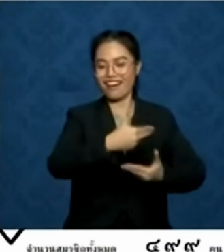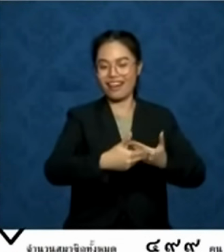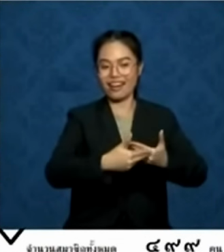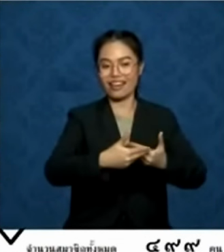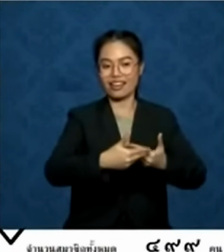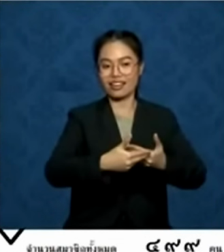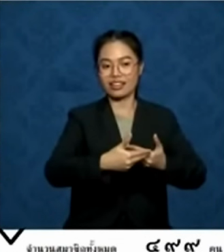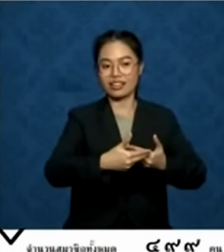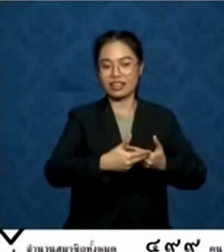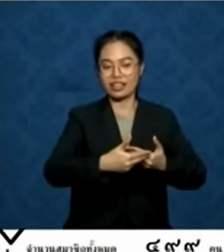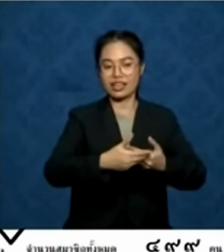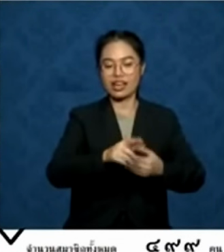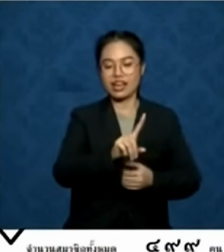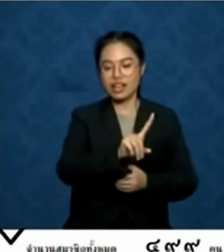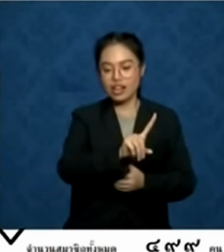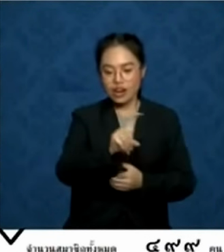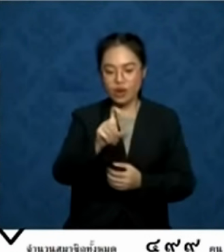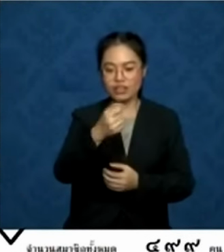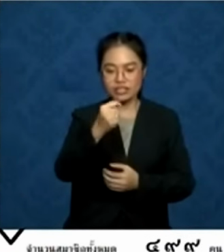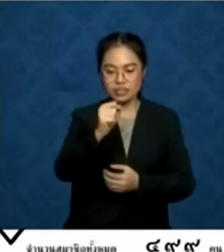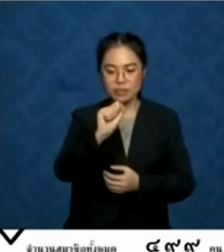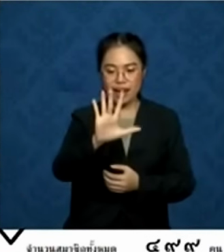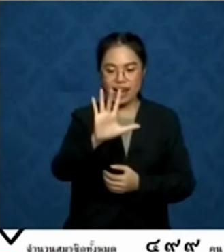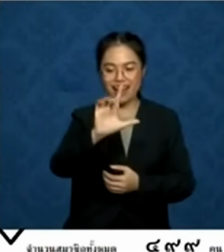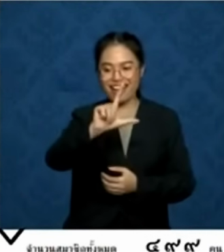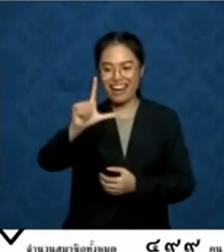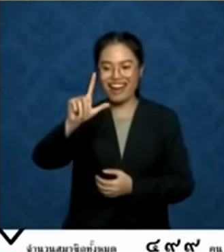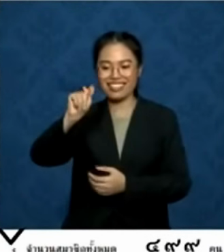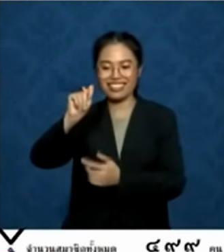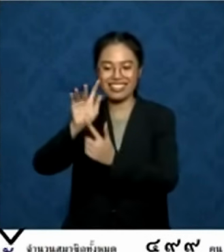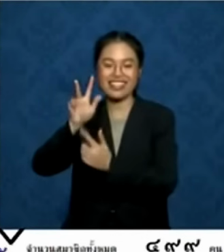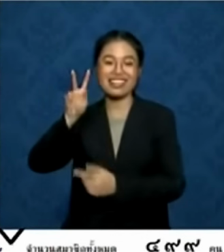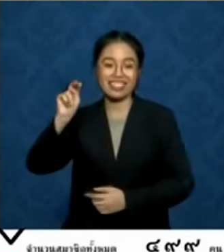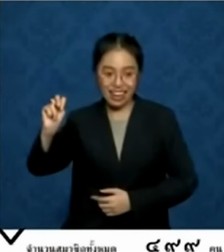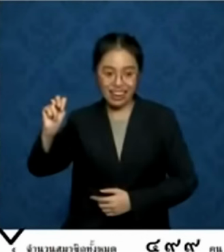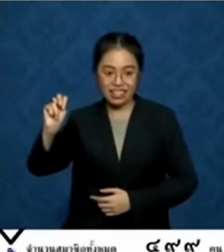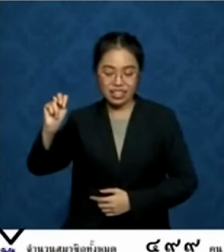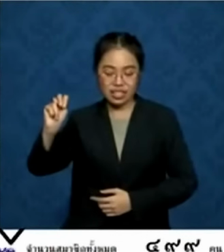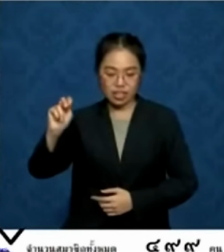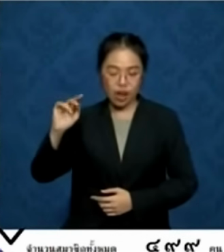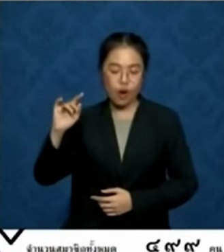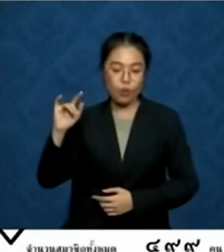า115ล้านตันทางอากาศ